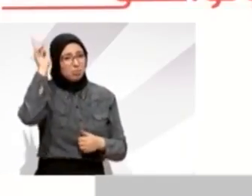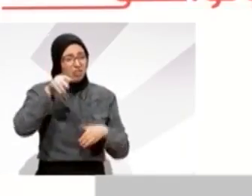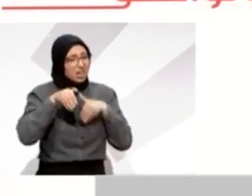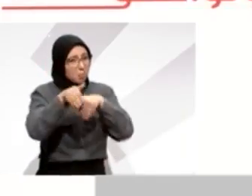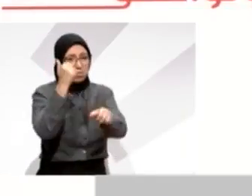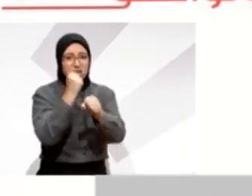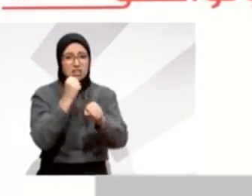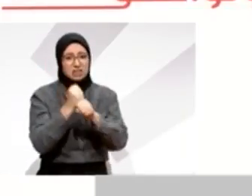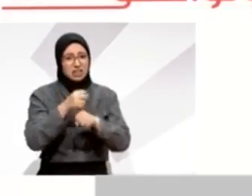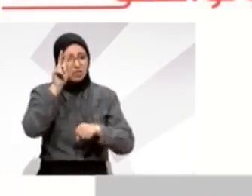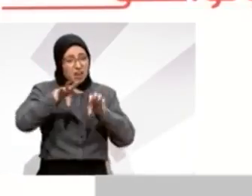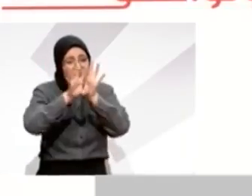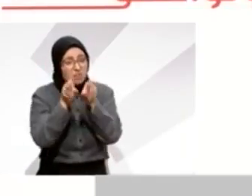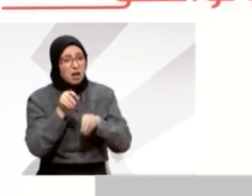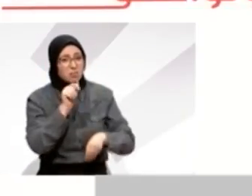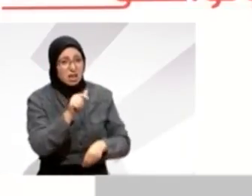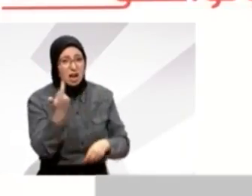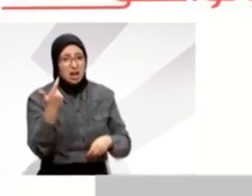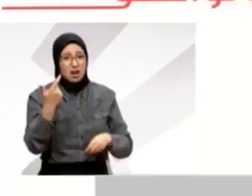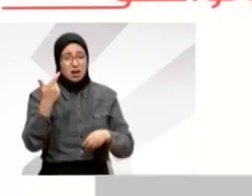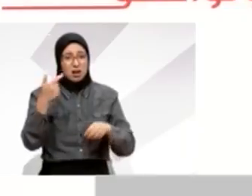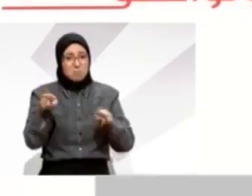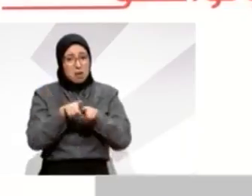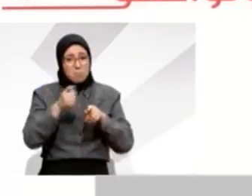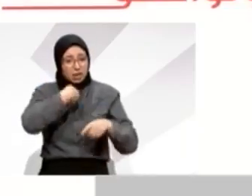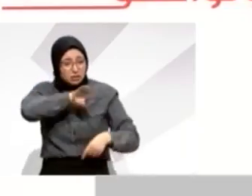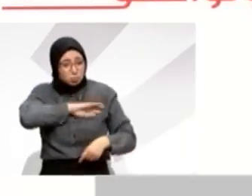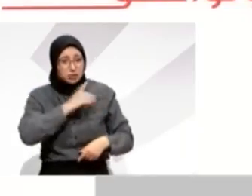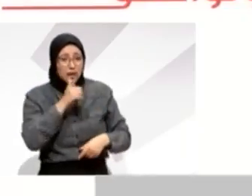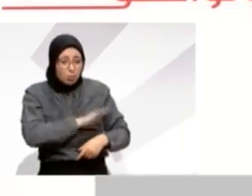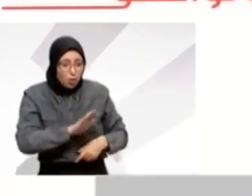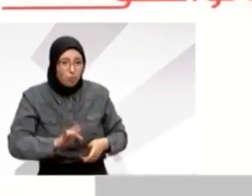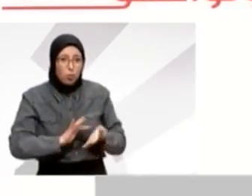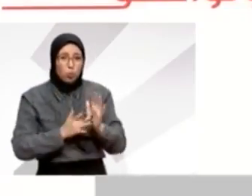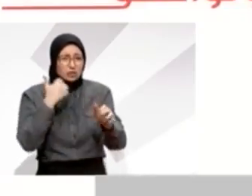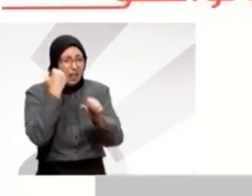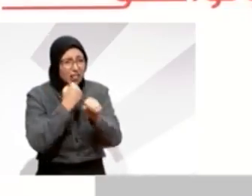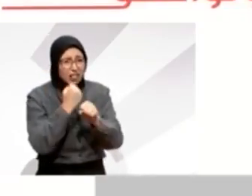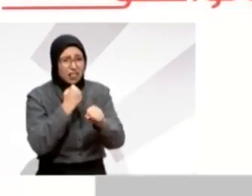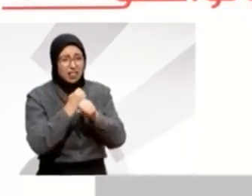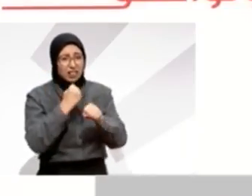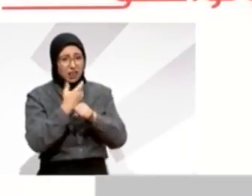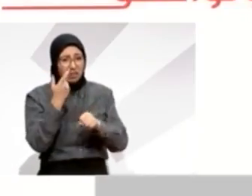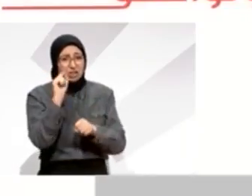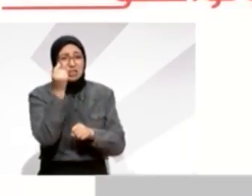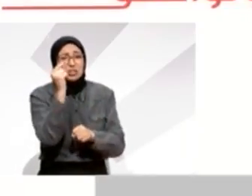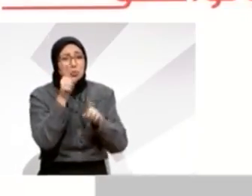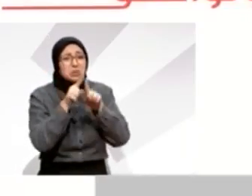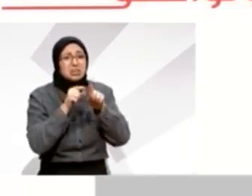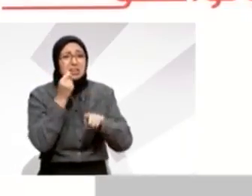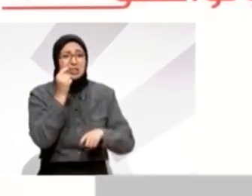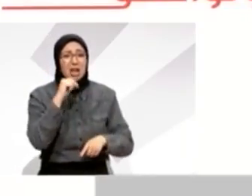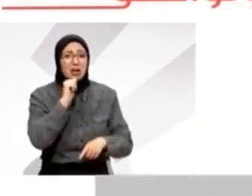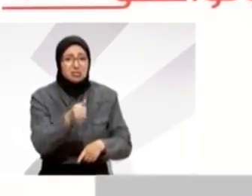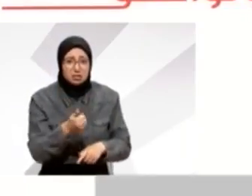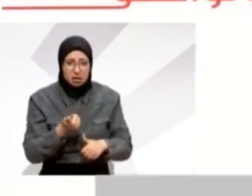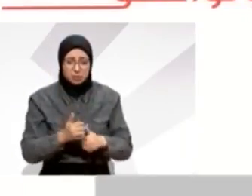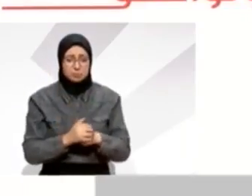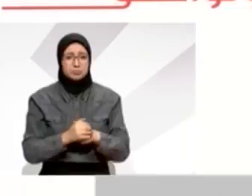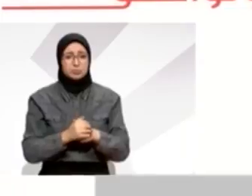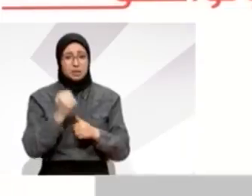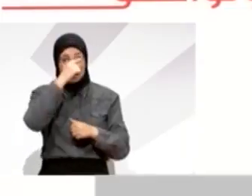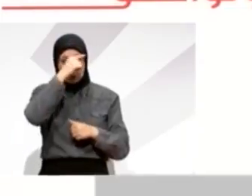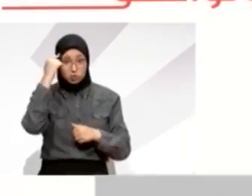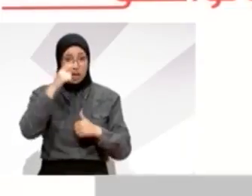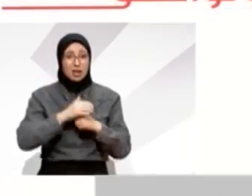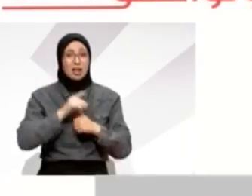كيكه عنده مع ايلات وهجرتهم الناس يخدموا يخدموا عليهم وشهريه ما تعمل حتى شيء اه يا ربي